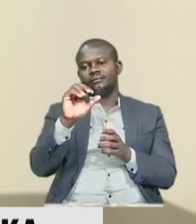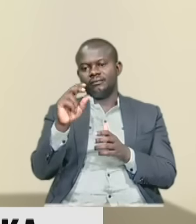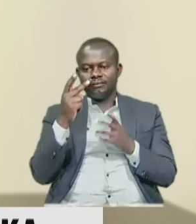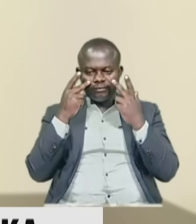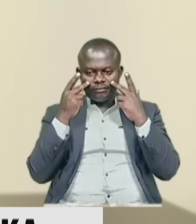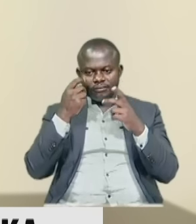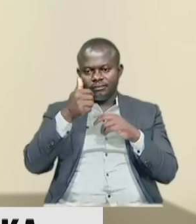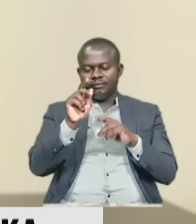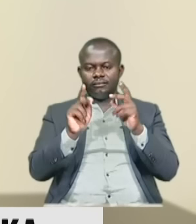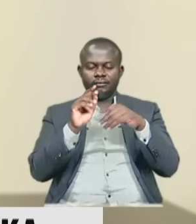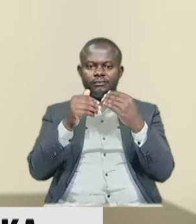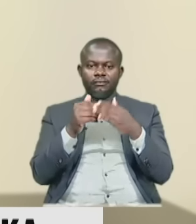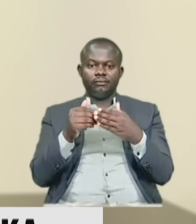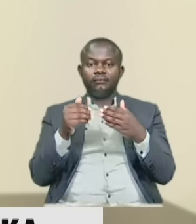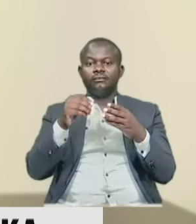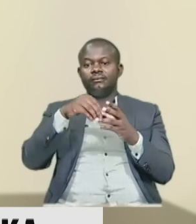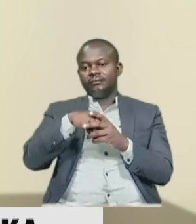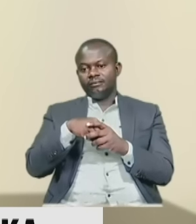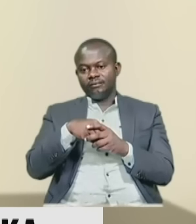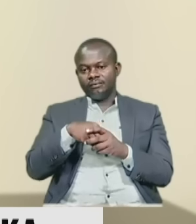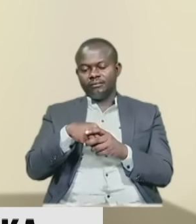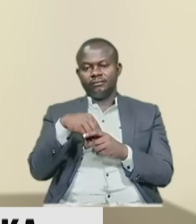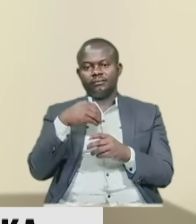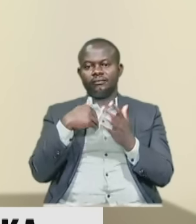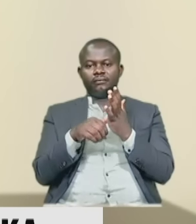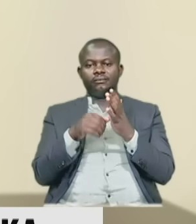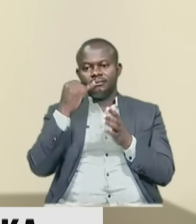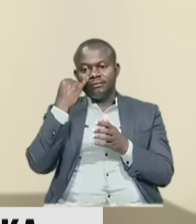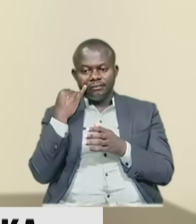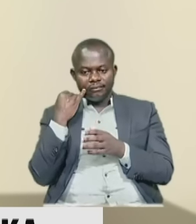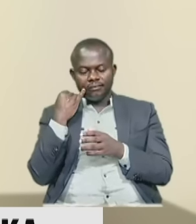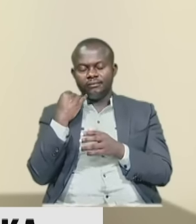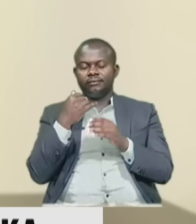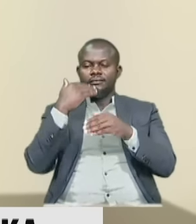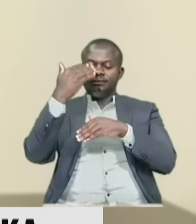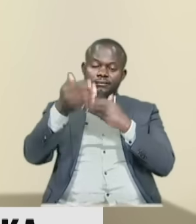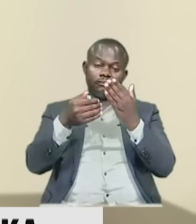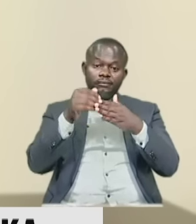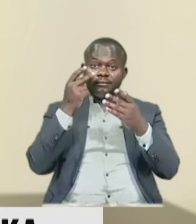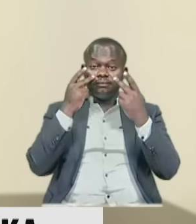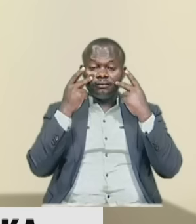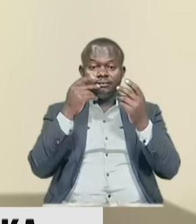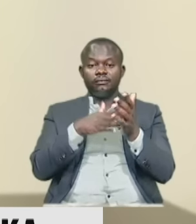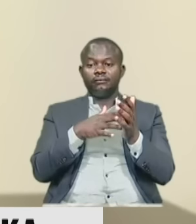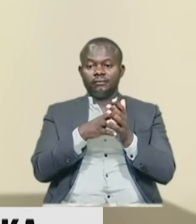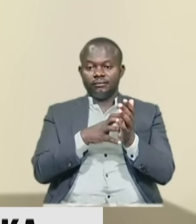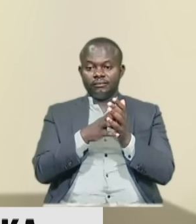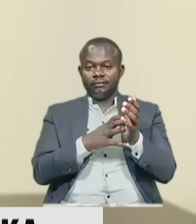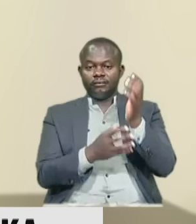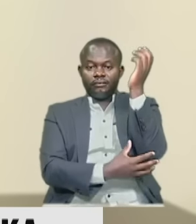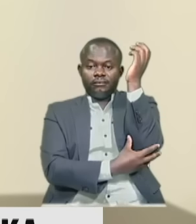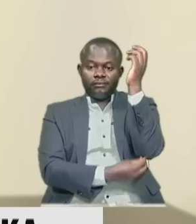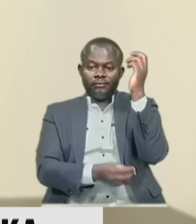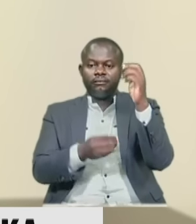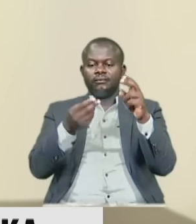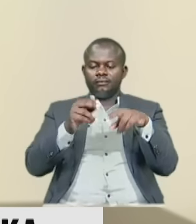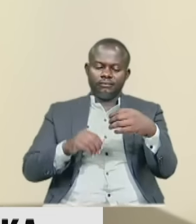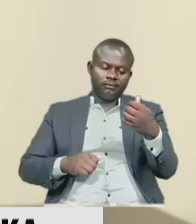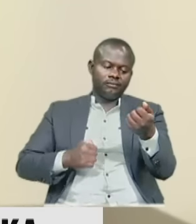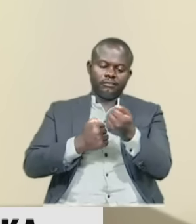ukureba abaturage, tukarebamo abafite ibibazo bikomeye, iyo dusanze ari n'abantu batishoboye habaho